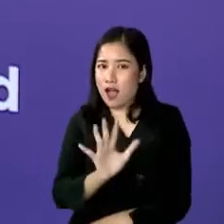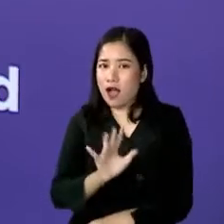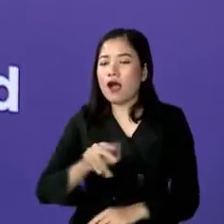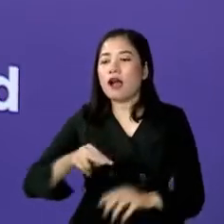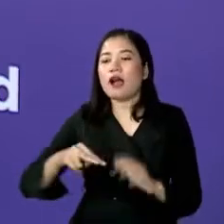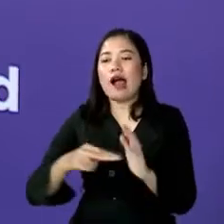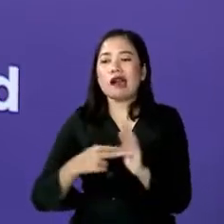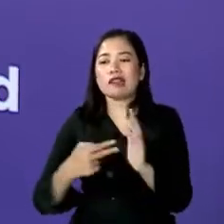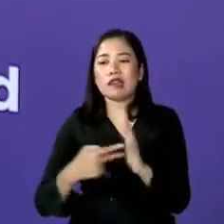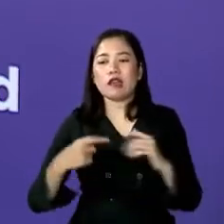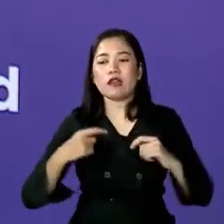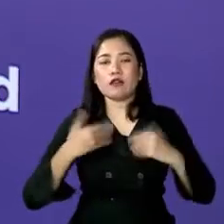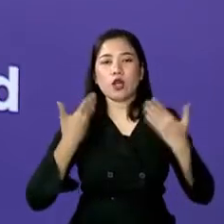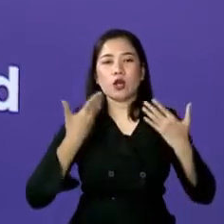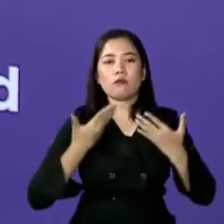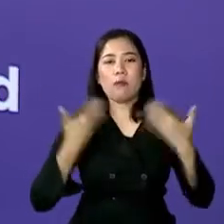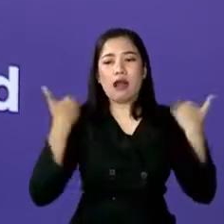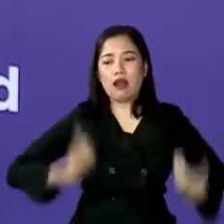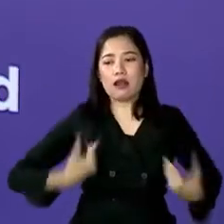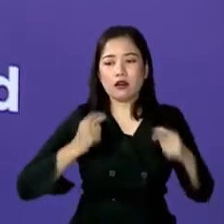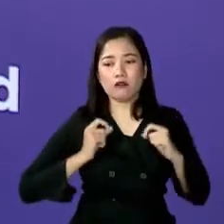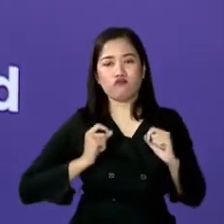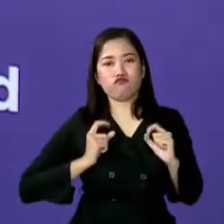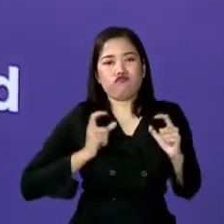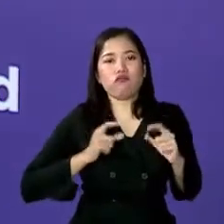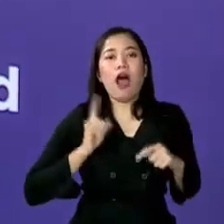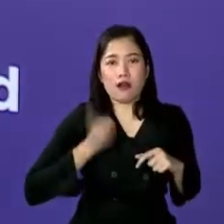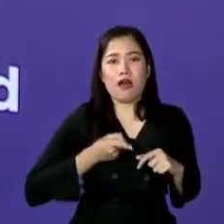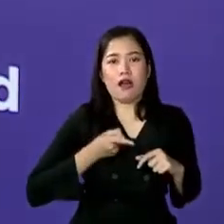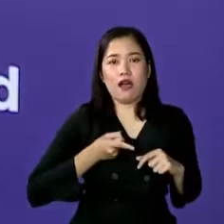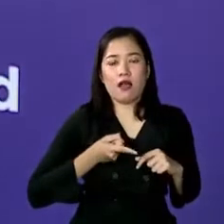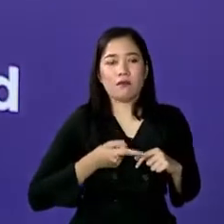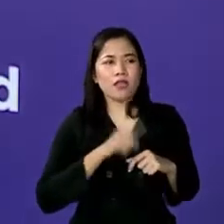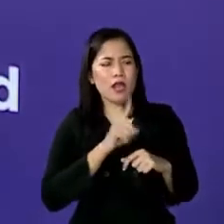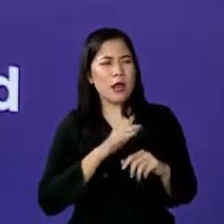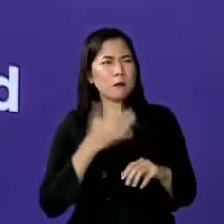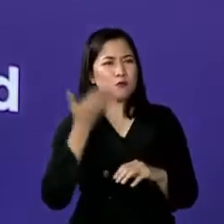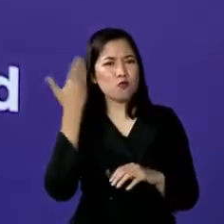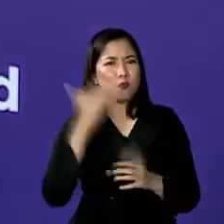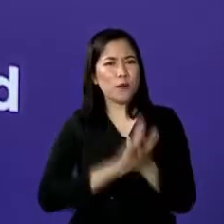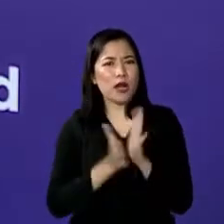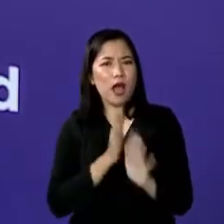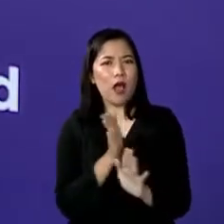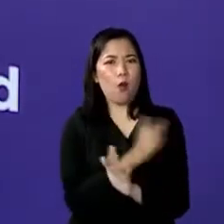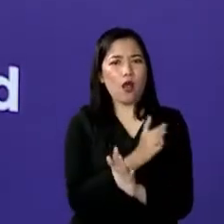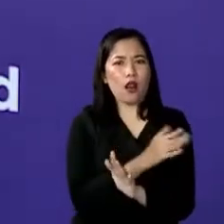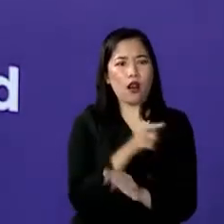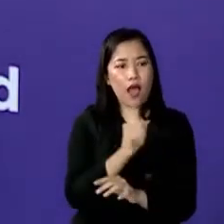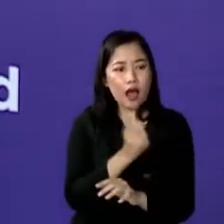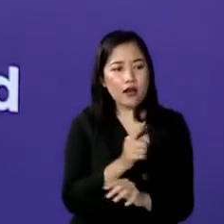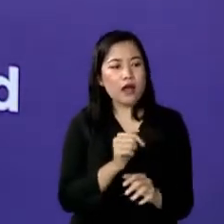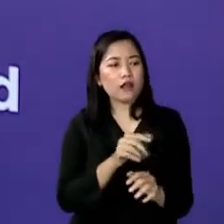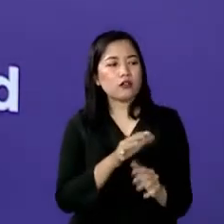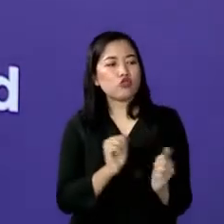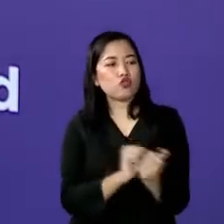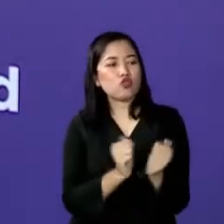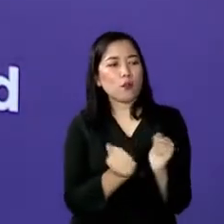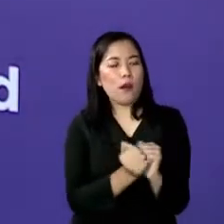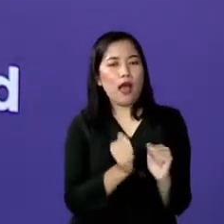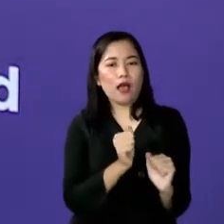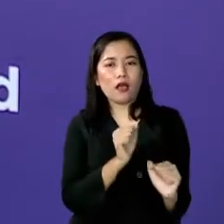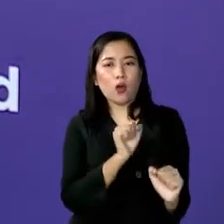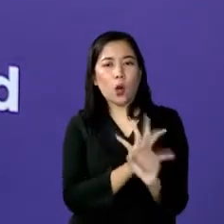pernah ada waktu di awal-awal satu prediksi berapa sih jumlah kasus yang harus ada